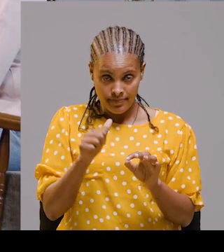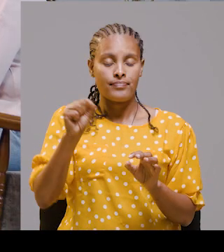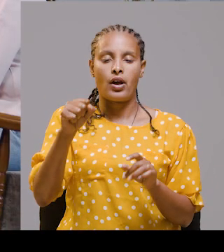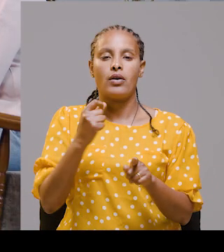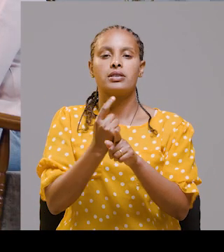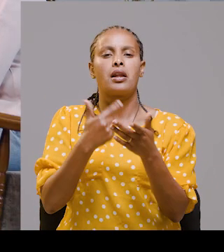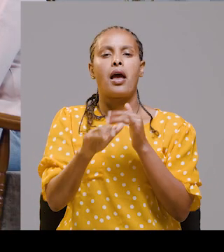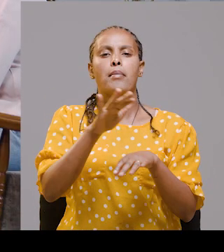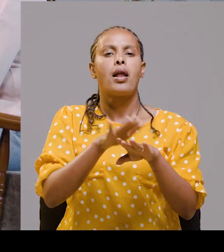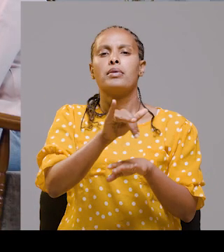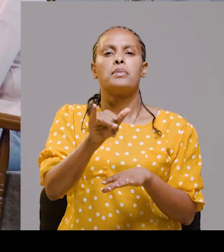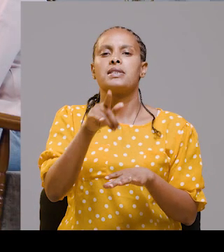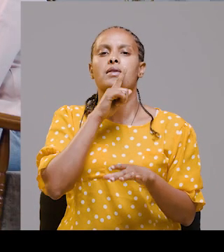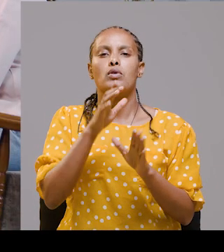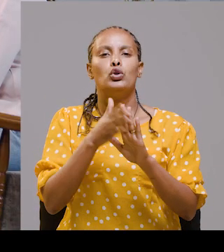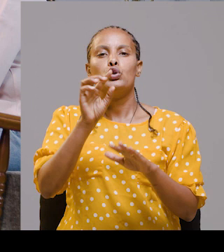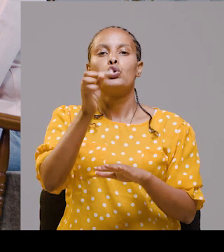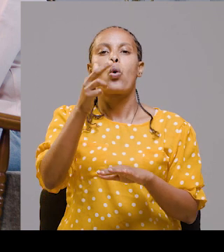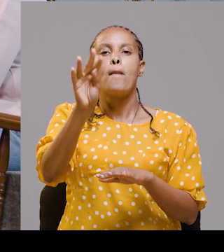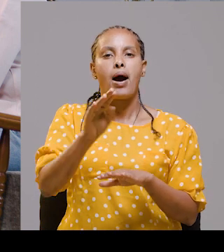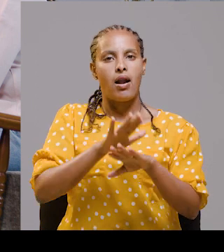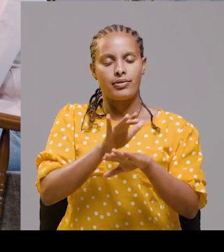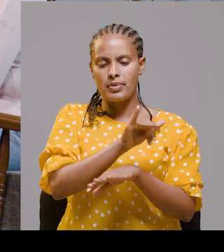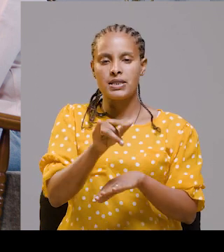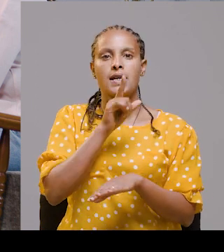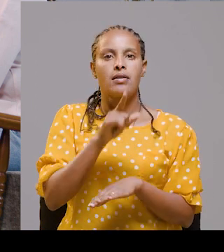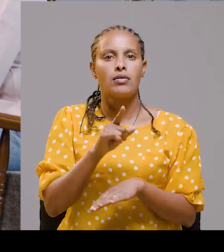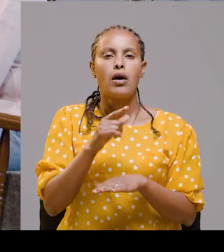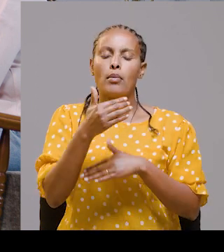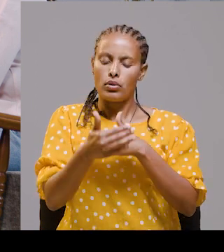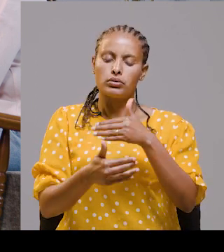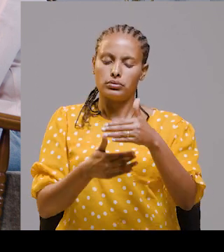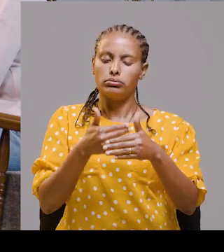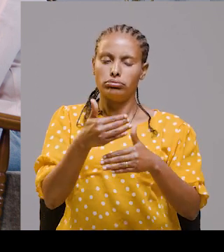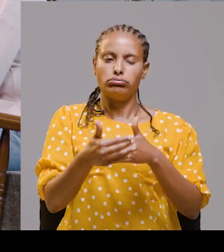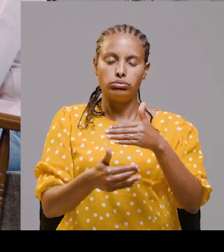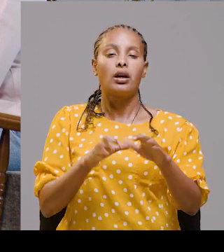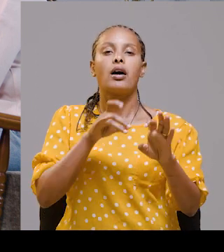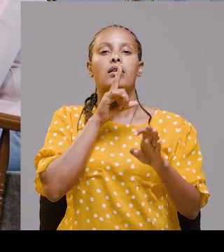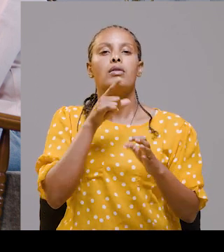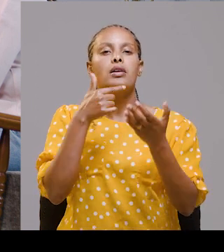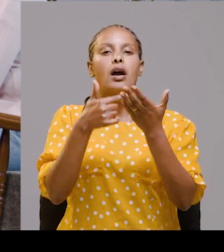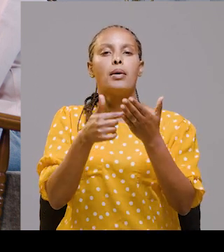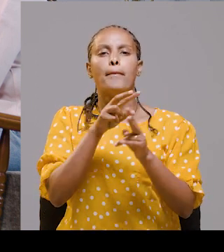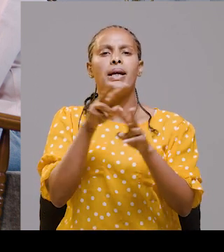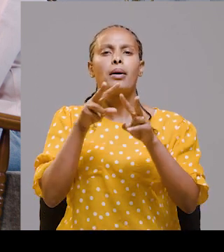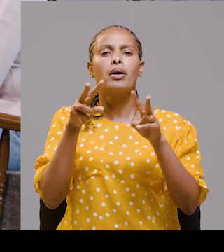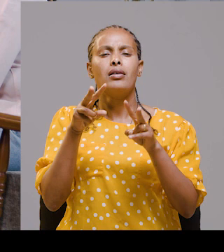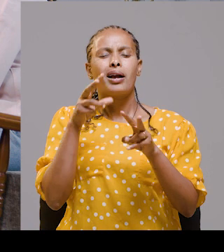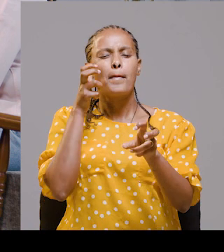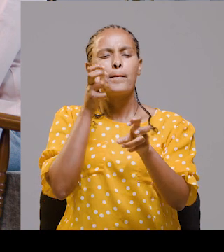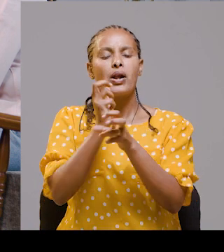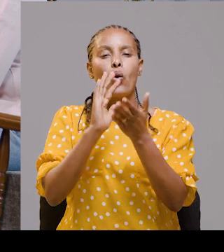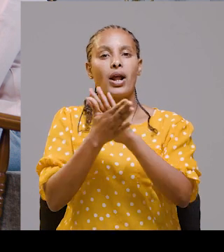እዚህ ጋርም ያለው ተመሳሳይ የሆነ ነገር ነው፣ ትሮማ ላይ ማለት ነው። ፕሮሰስ ካደረግ ነው ያንን በጣም ፔንፉል